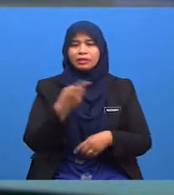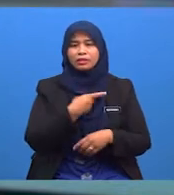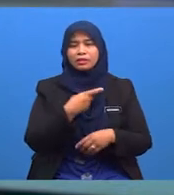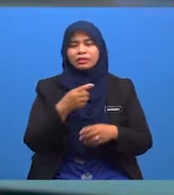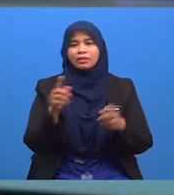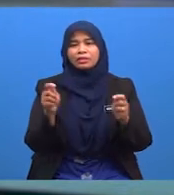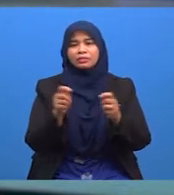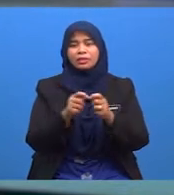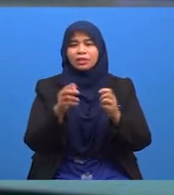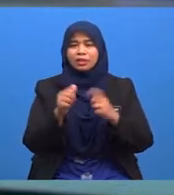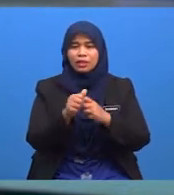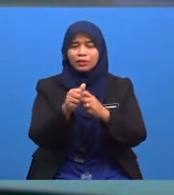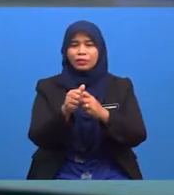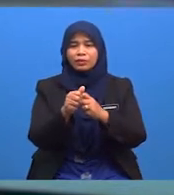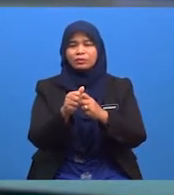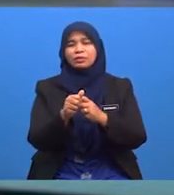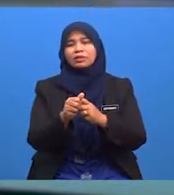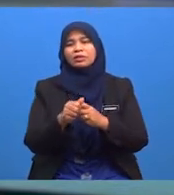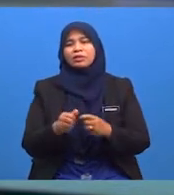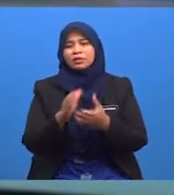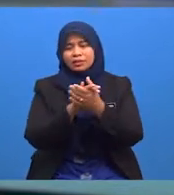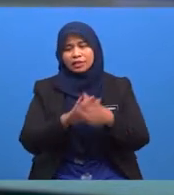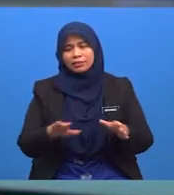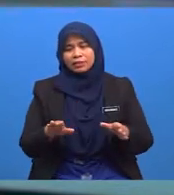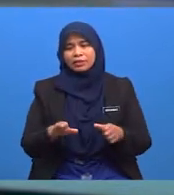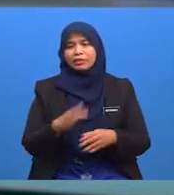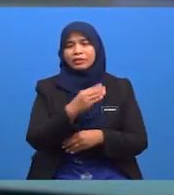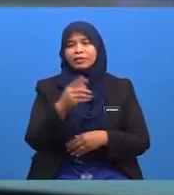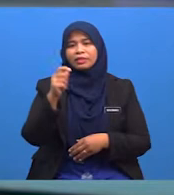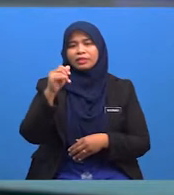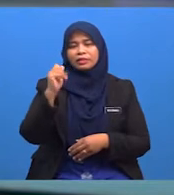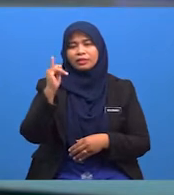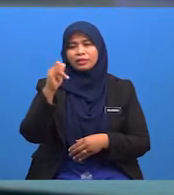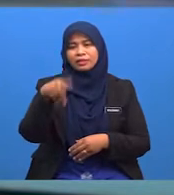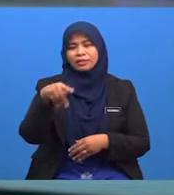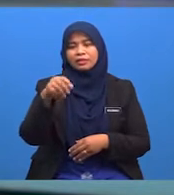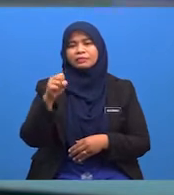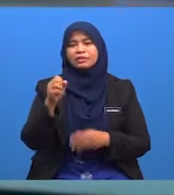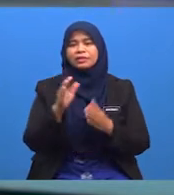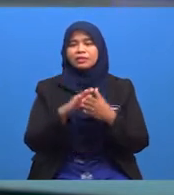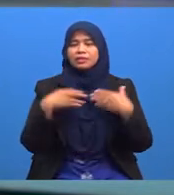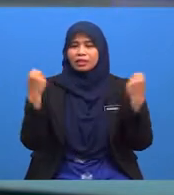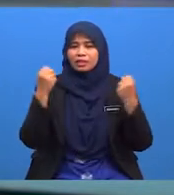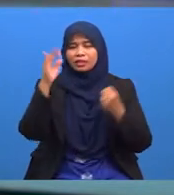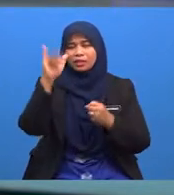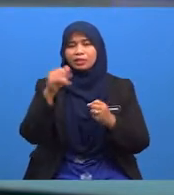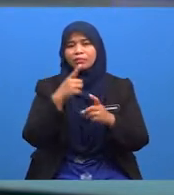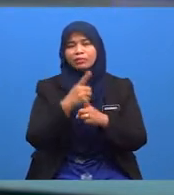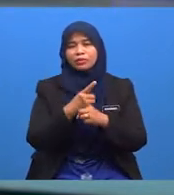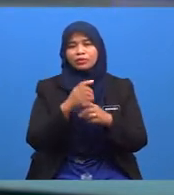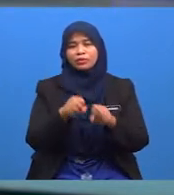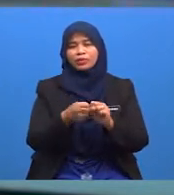Umpamanya, mematuhi arahan keselamatan, tips-tips kesihatan yang betul, ini